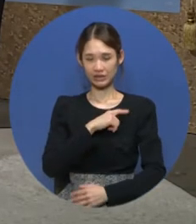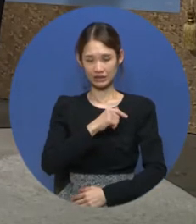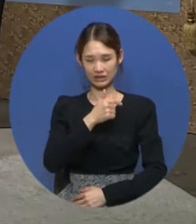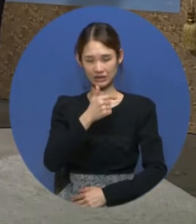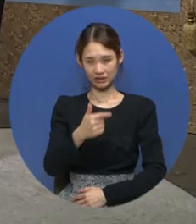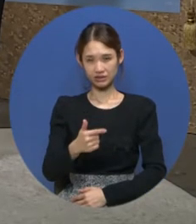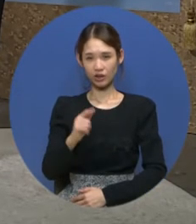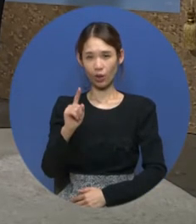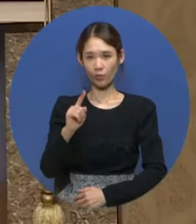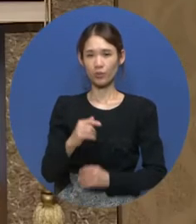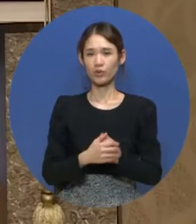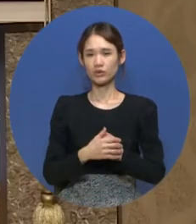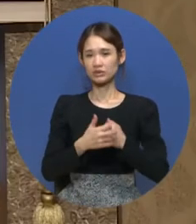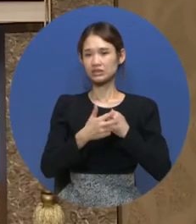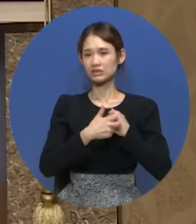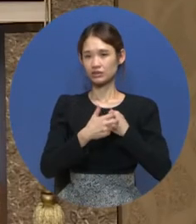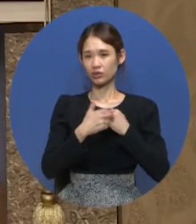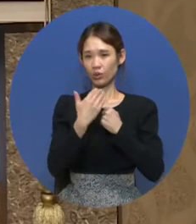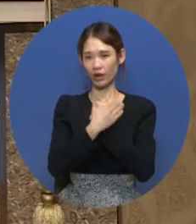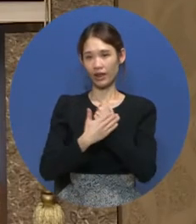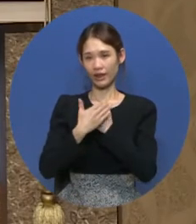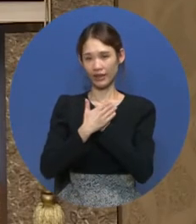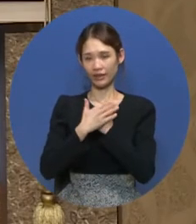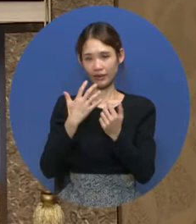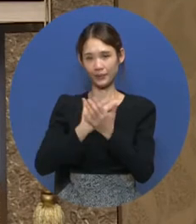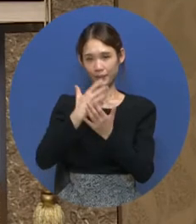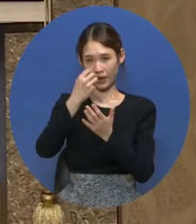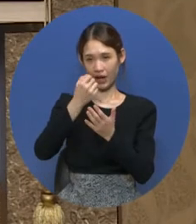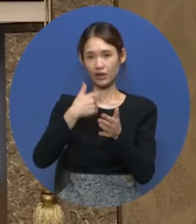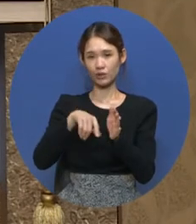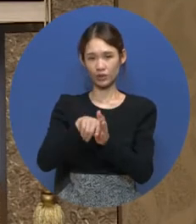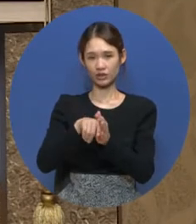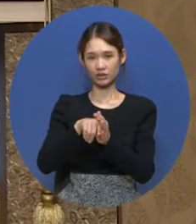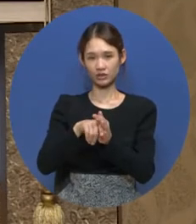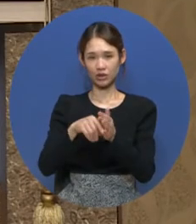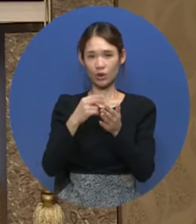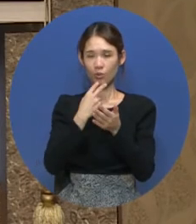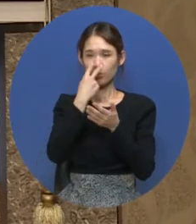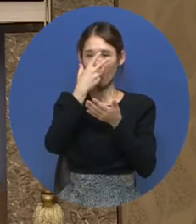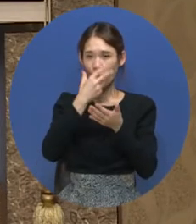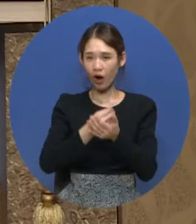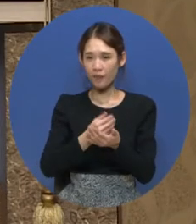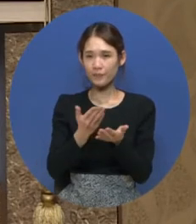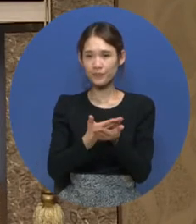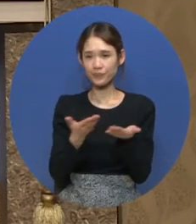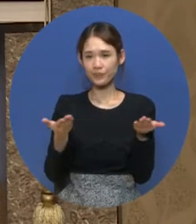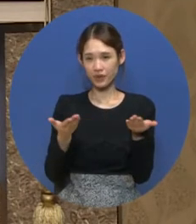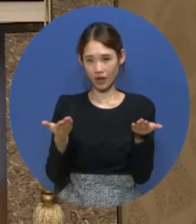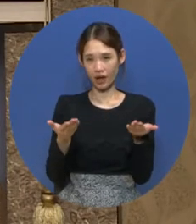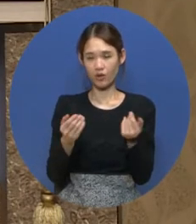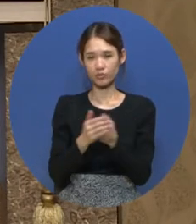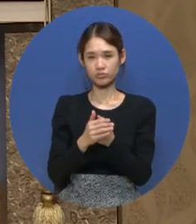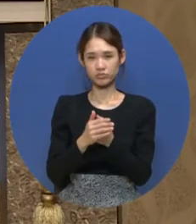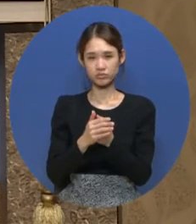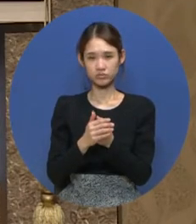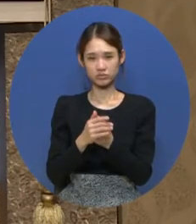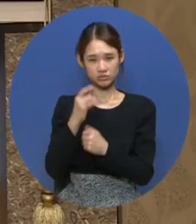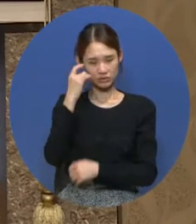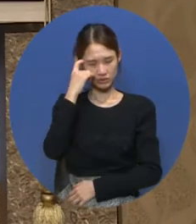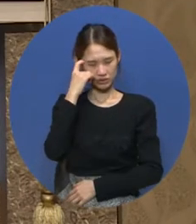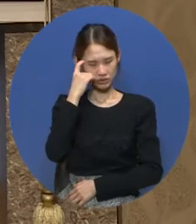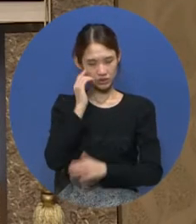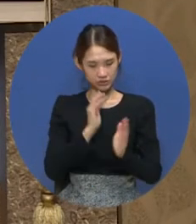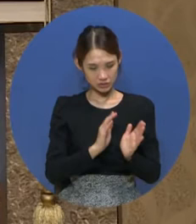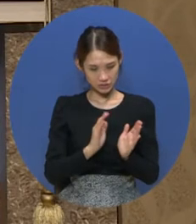가장 큰 것은 의료적인 혜택을 받기 위해서 아까 복음화 작업을 가장 크게 생각을 해서 설립해서 진행 해외